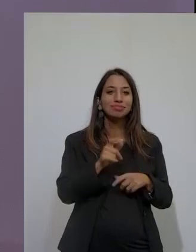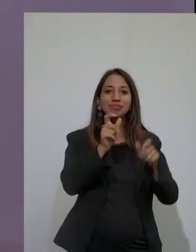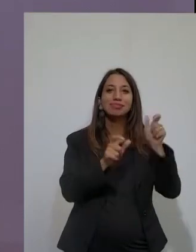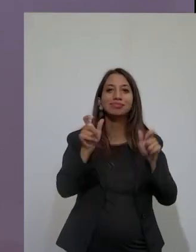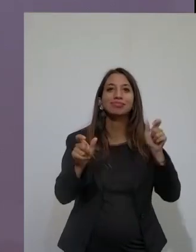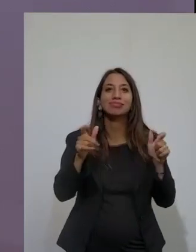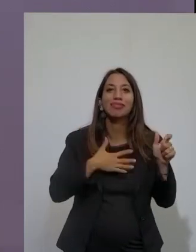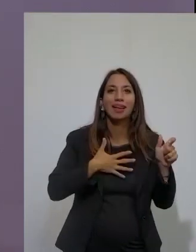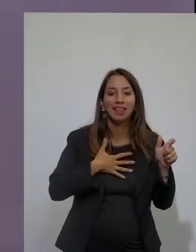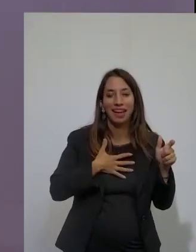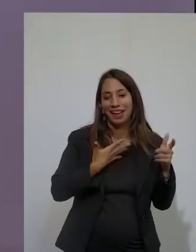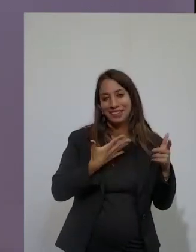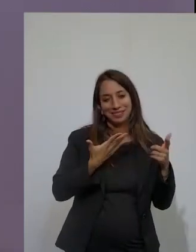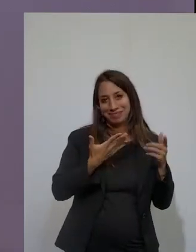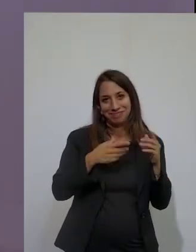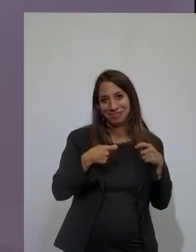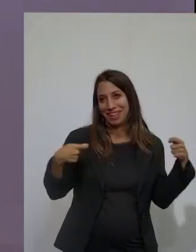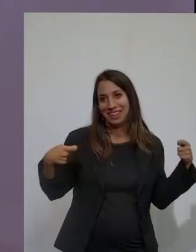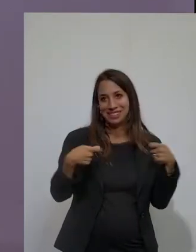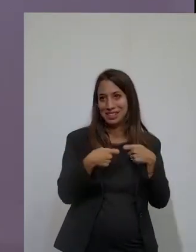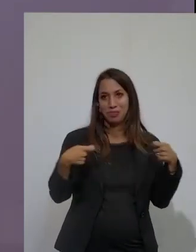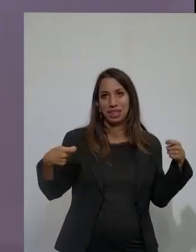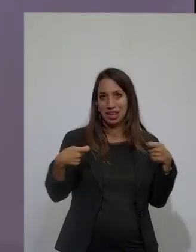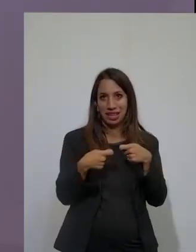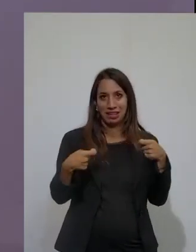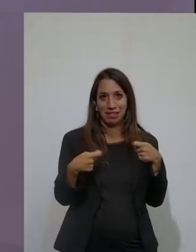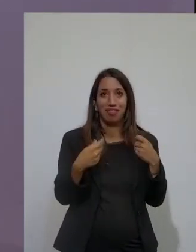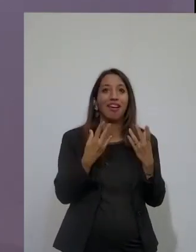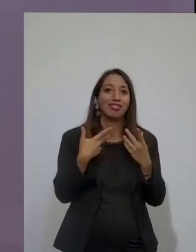età e abbiamo anche tante